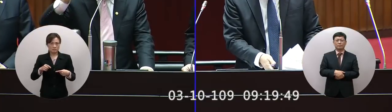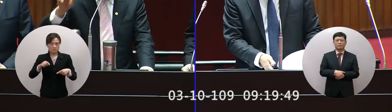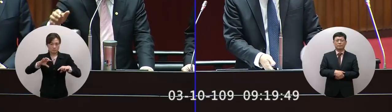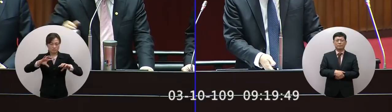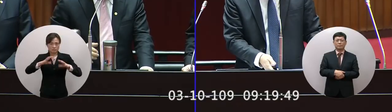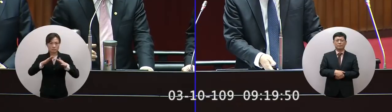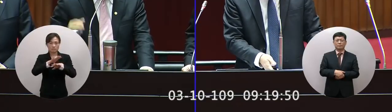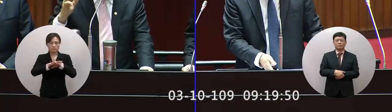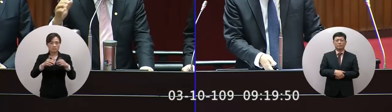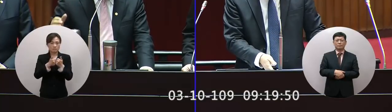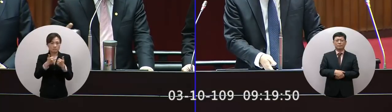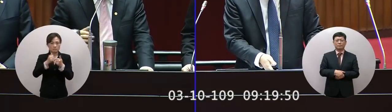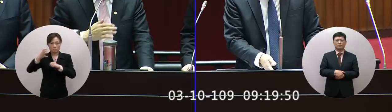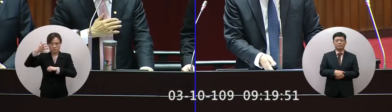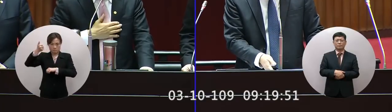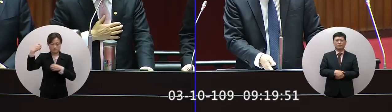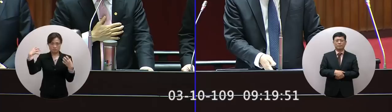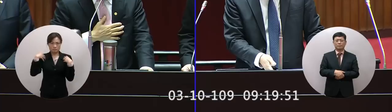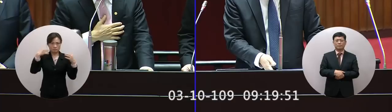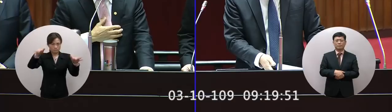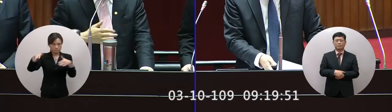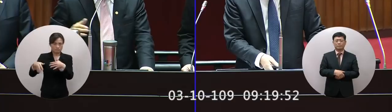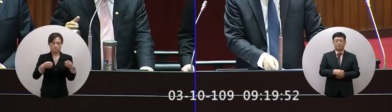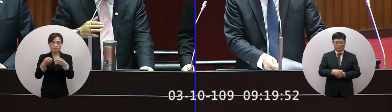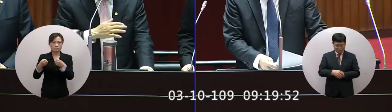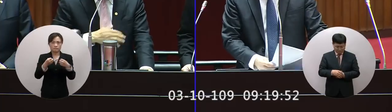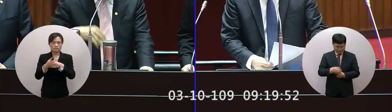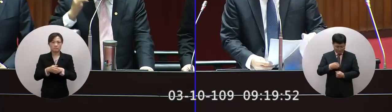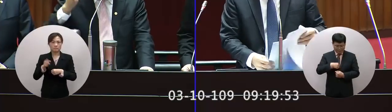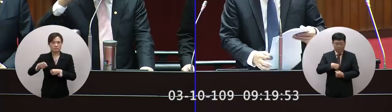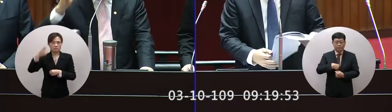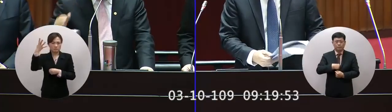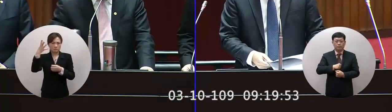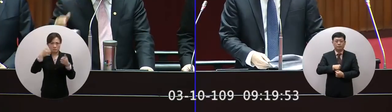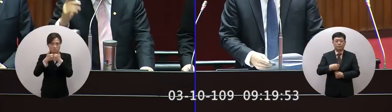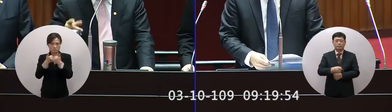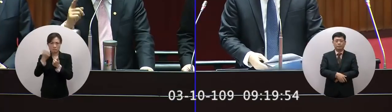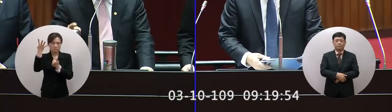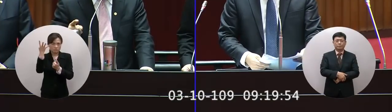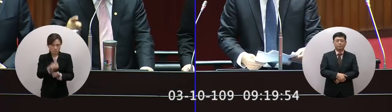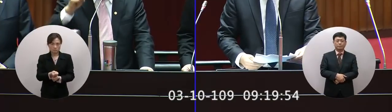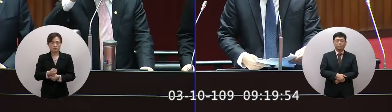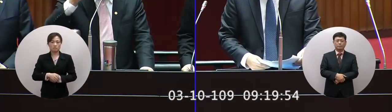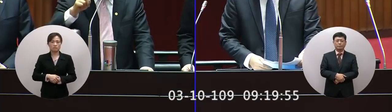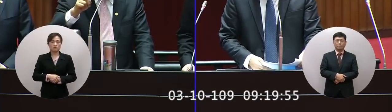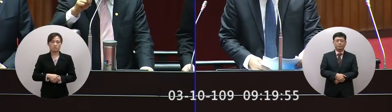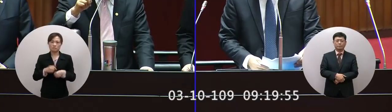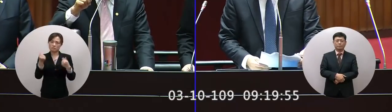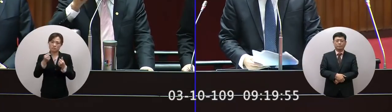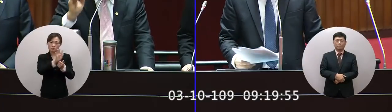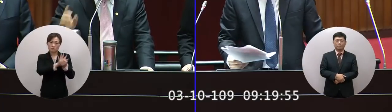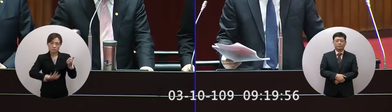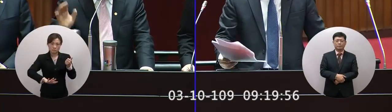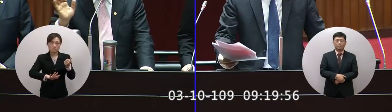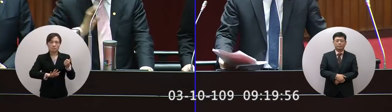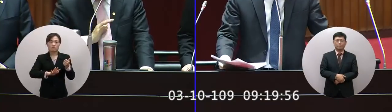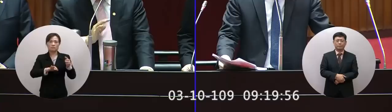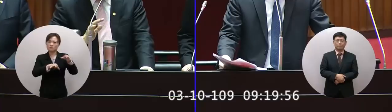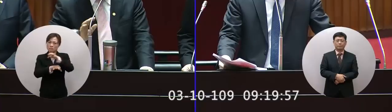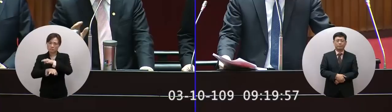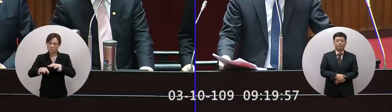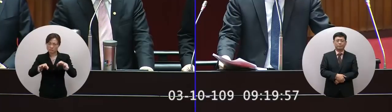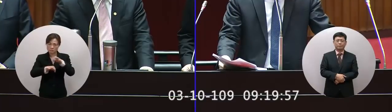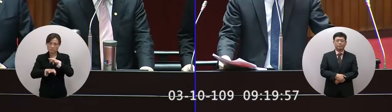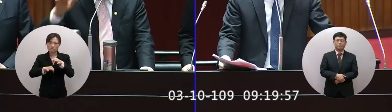了。那这此后，总统其实召开多次。那我们对于相关受冲击，包括经济面，我们都